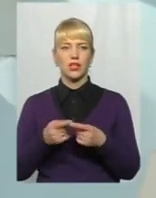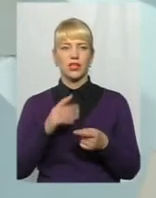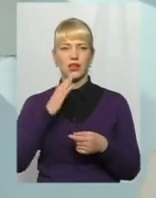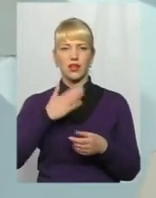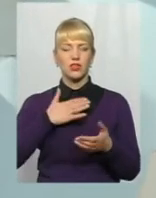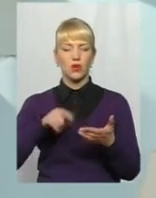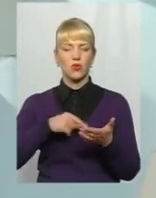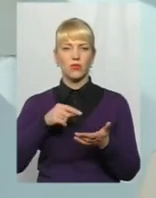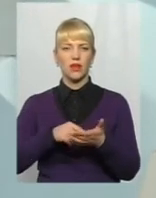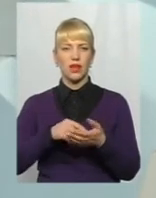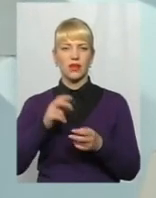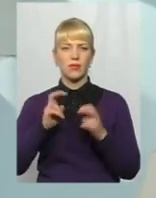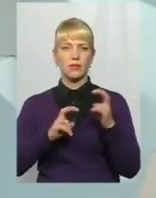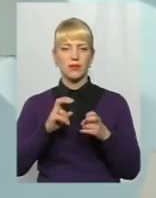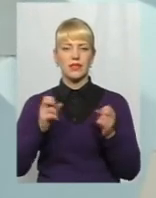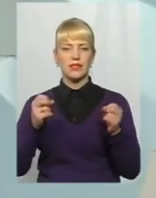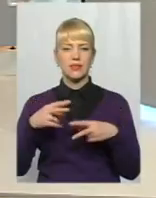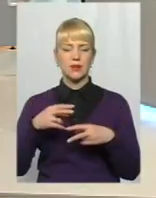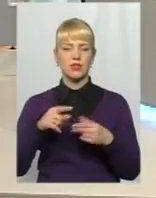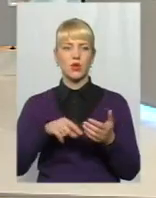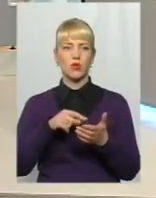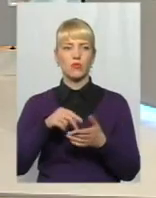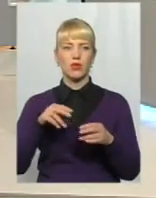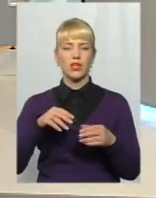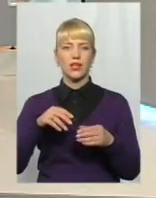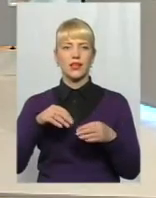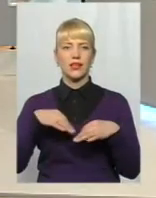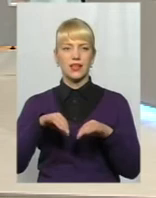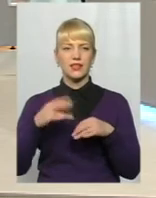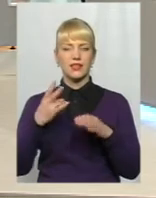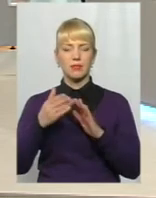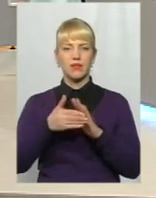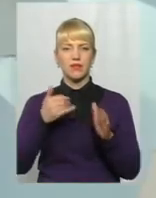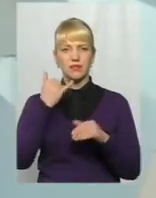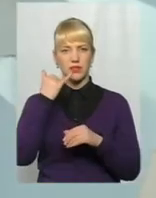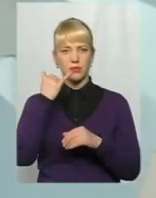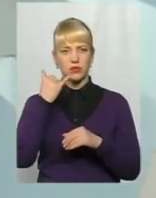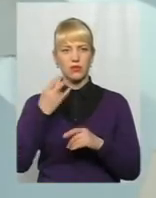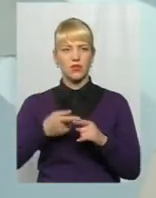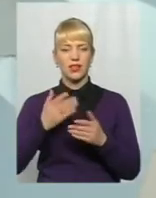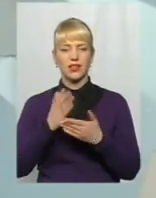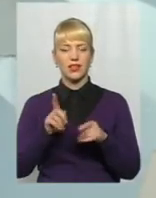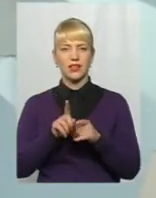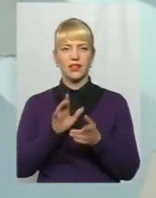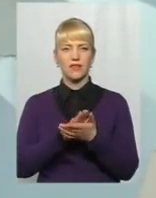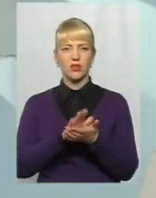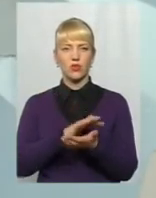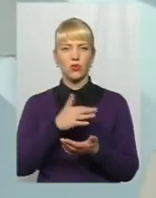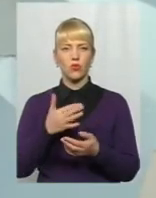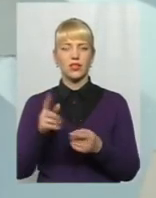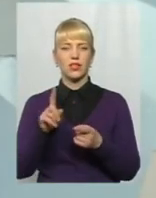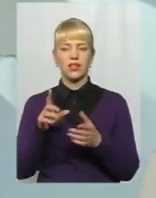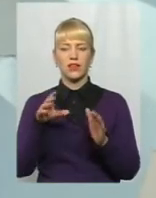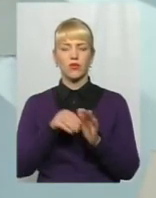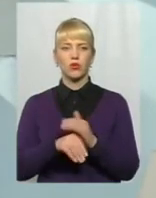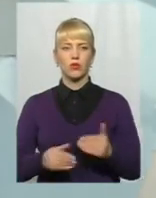комунальне підприємство «Спецкомунтранс». Просто є такі, потрібно визвати? Чи... Так, зателефонувати. Просто є такі відходи, які не входять в наші побутові відходи.